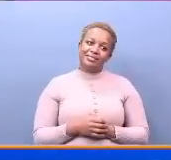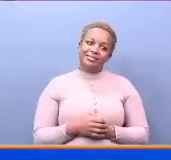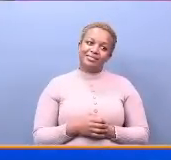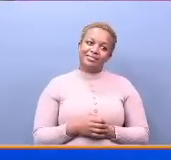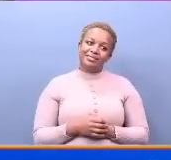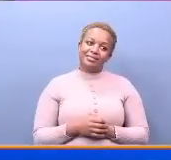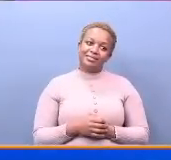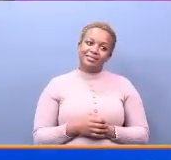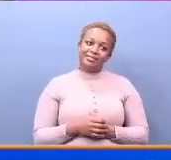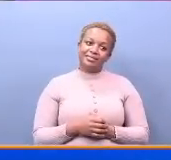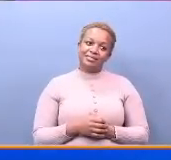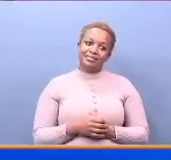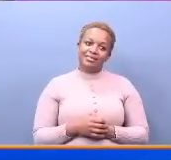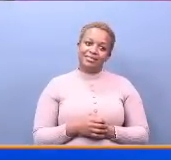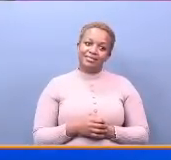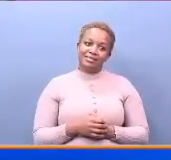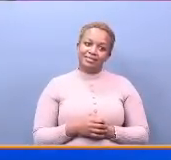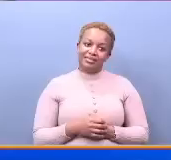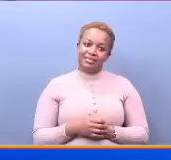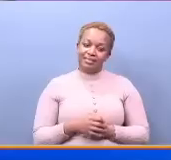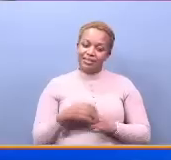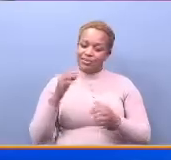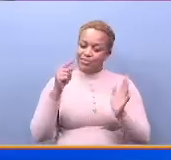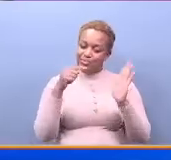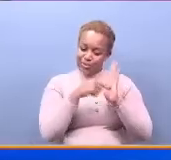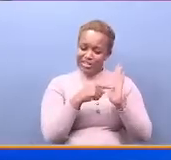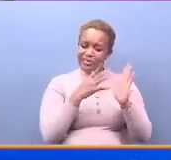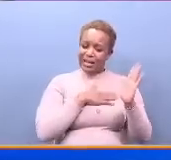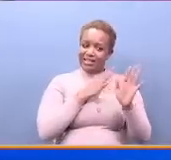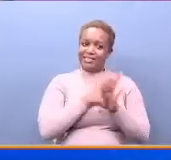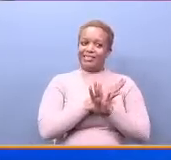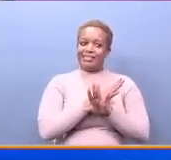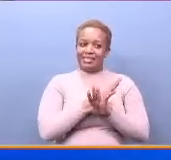Umenipotezesha point yangu na story zako mingi mingi. Lakini sasa wacha